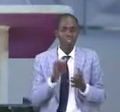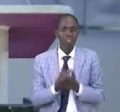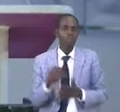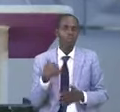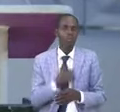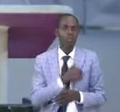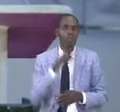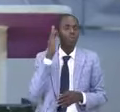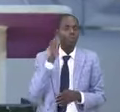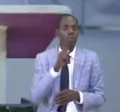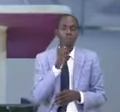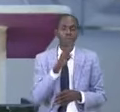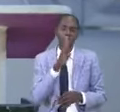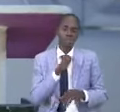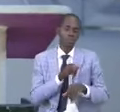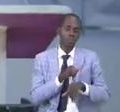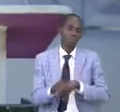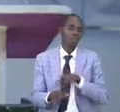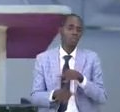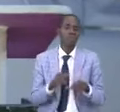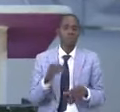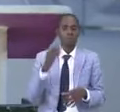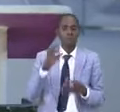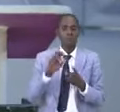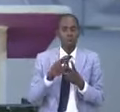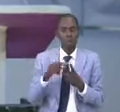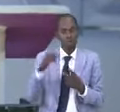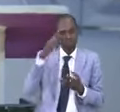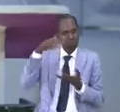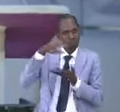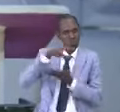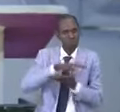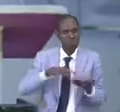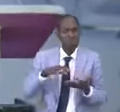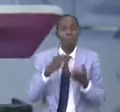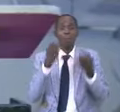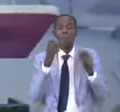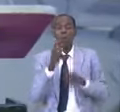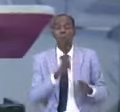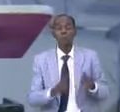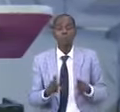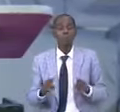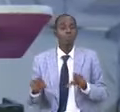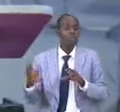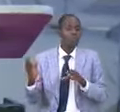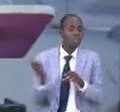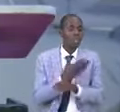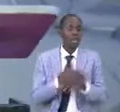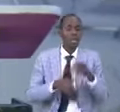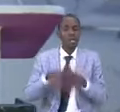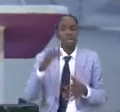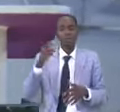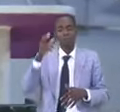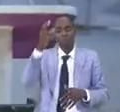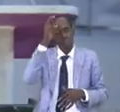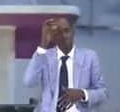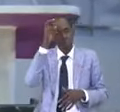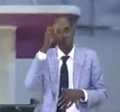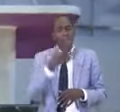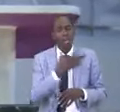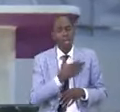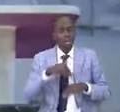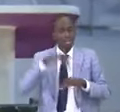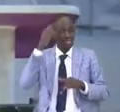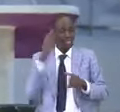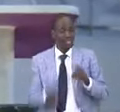séduit ils font pas de ceux-là qui cherchent des démons et font des choses merveilleuses et le Seigneur Jésus le dira au dernier jour éloignez-vous de moi je ne vous connais